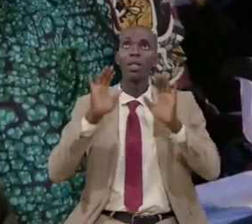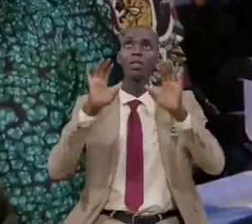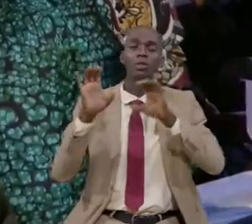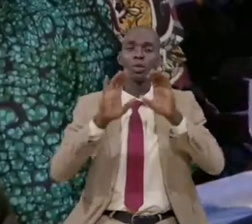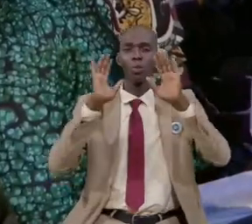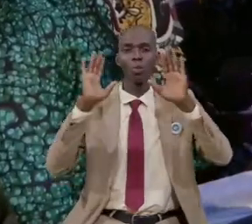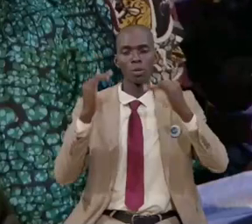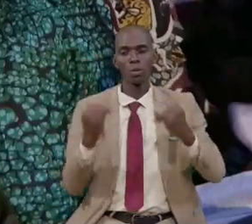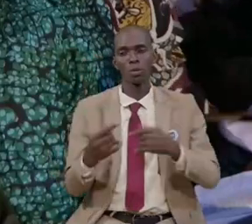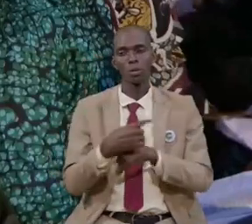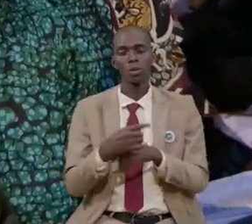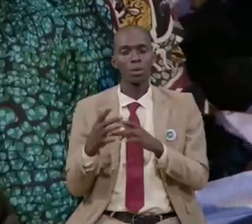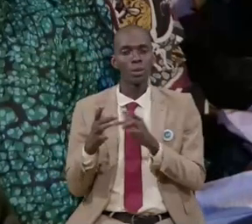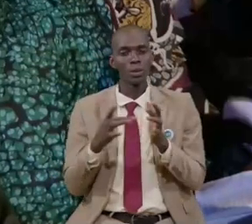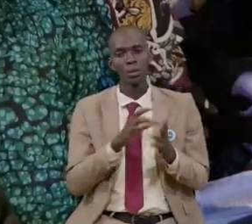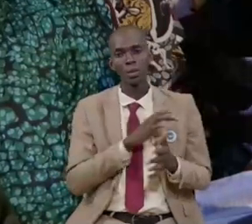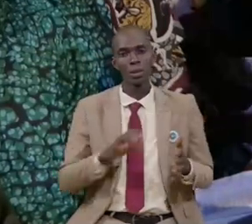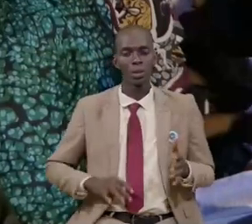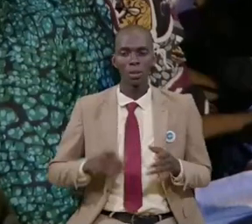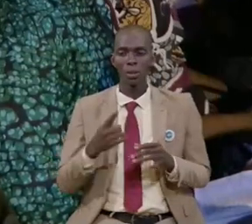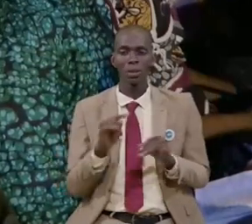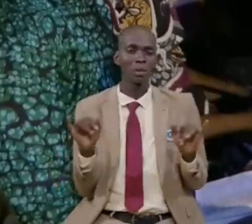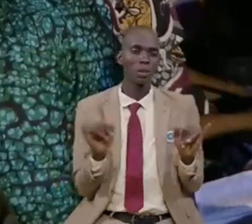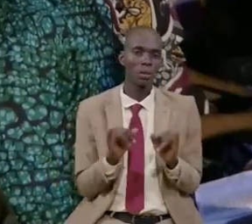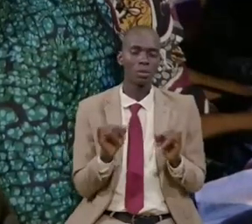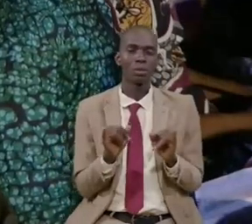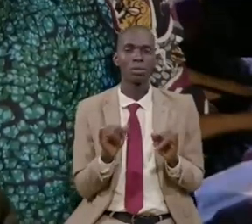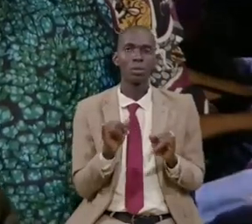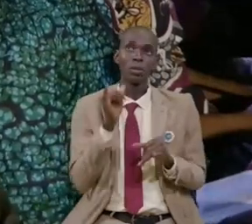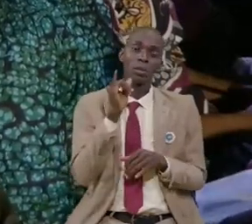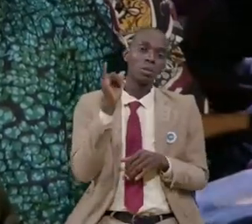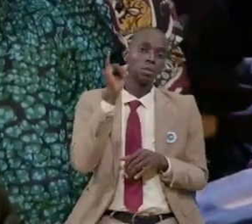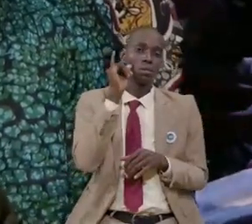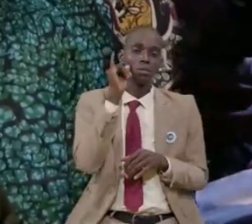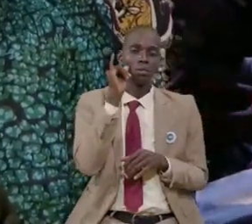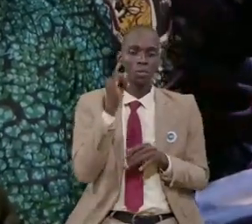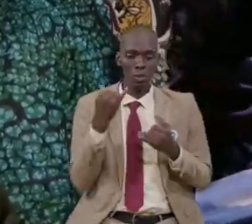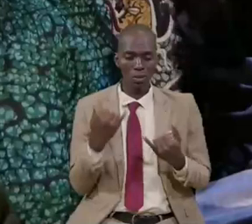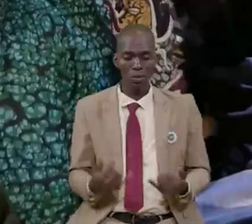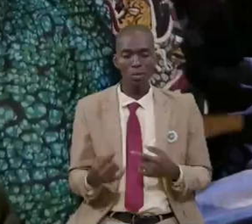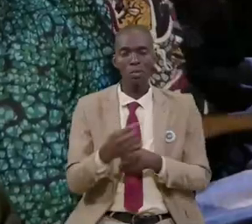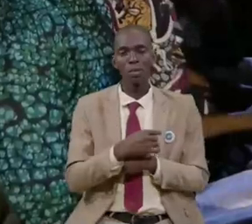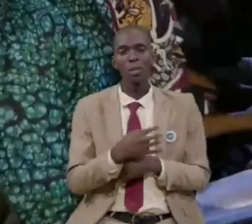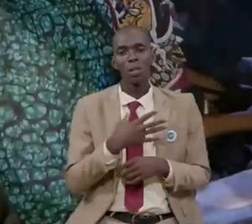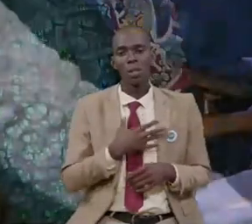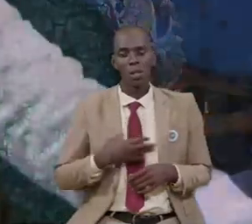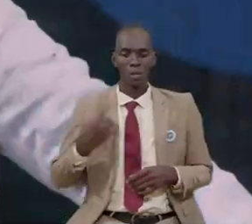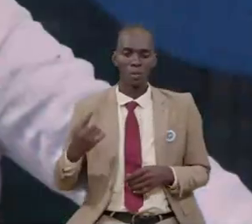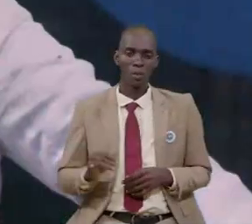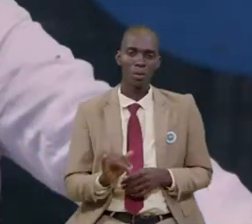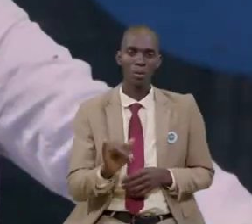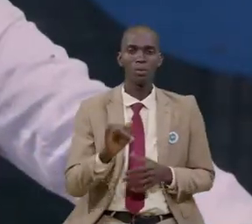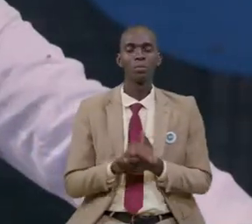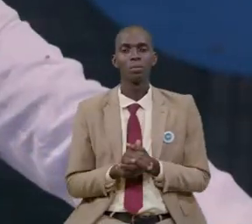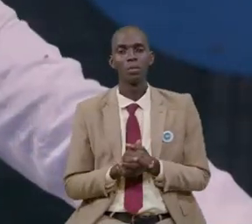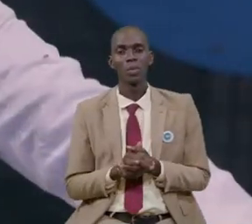Jésus-Christ est le même hier, aujourd'hui et éternellement. Et le